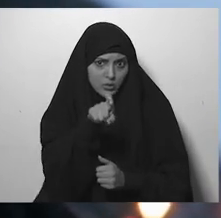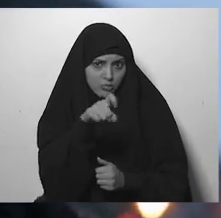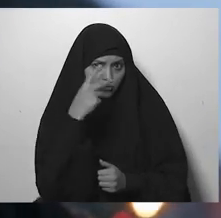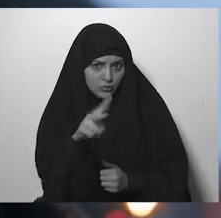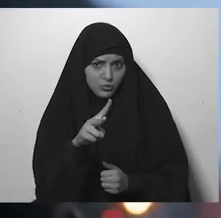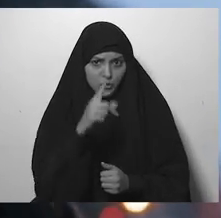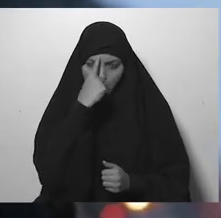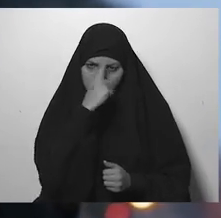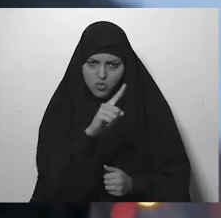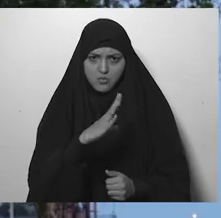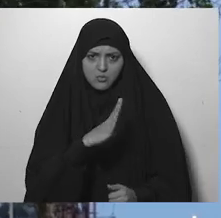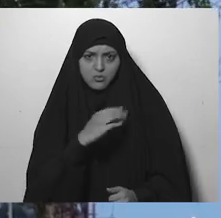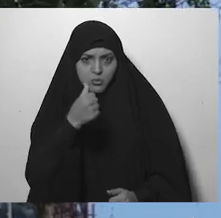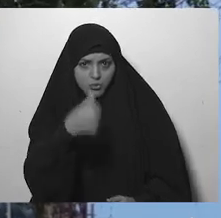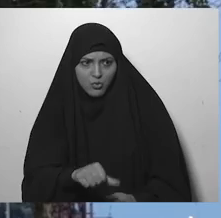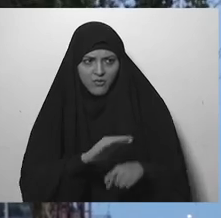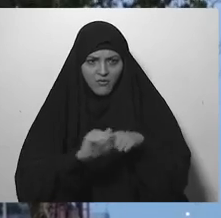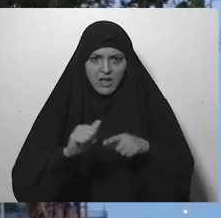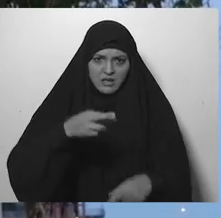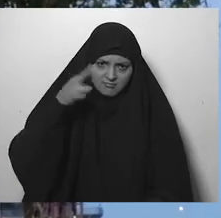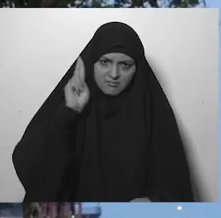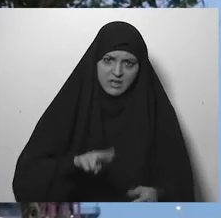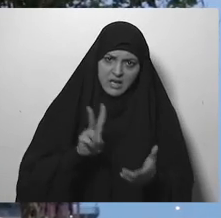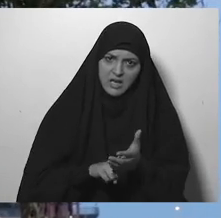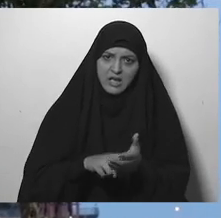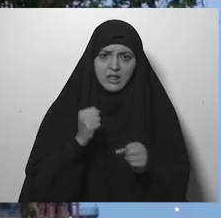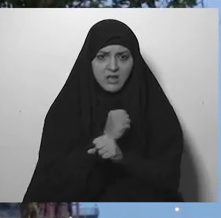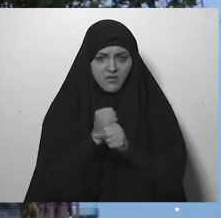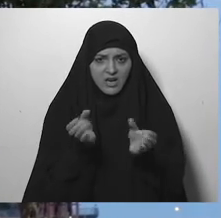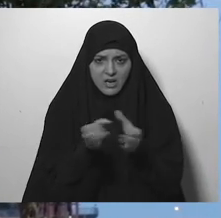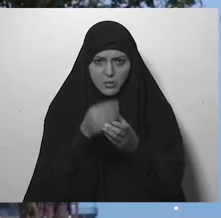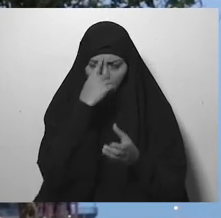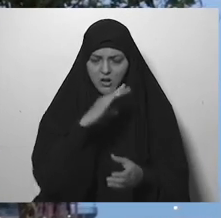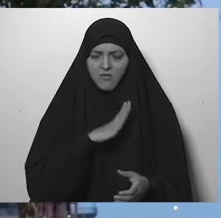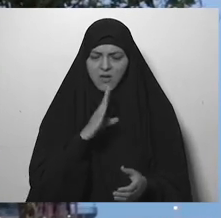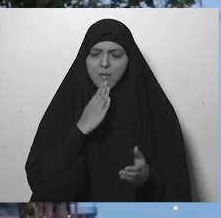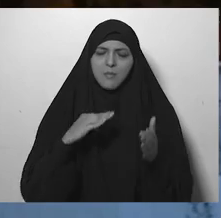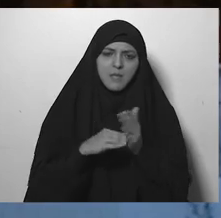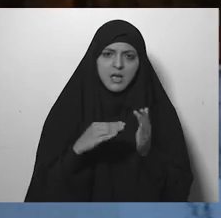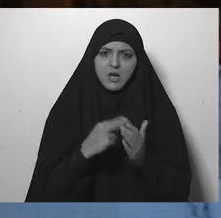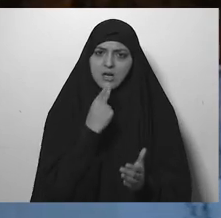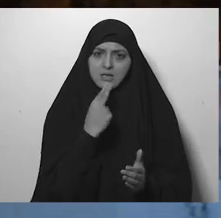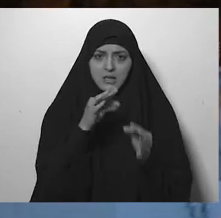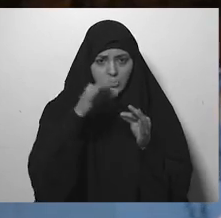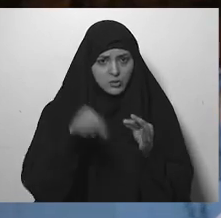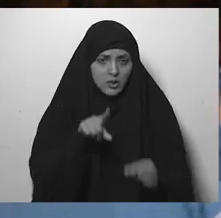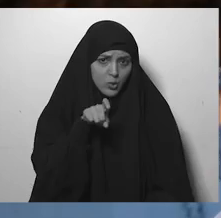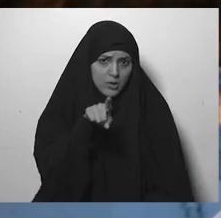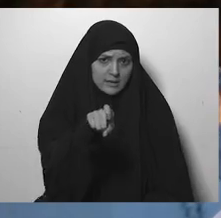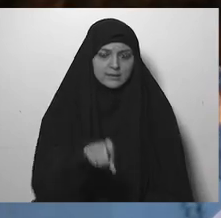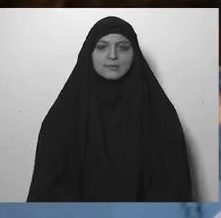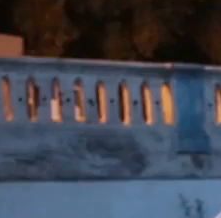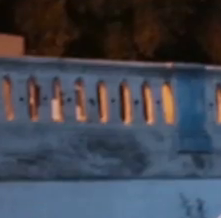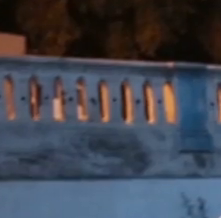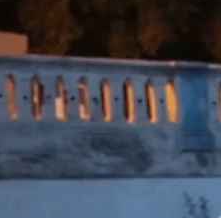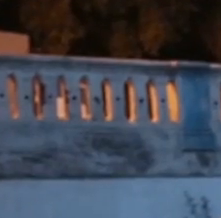des enquêteurs afin de pouvoir faire un réel travail d'équipe pour avoir une meilleure qualité des résultats de l'enquête.